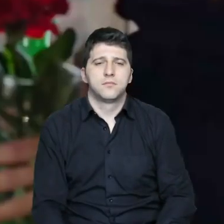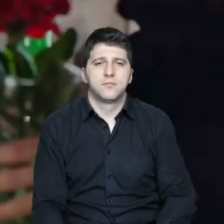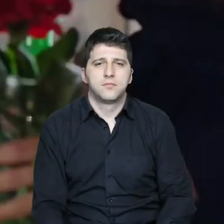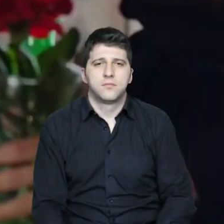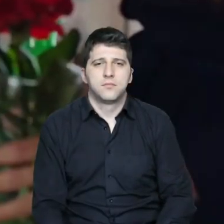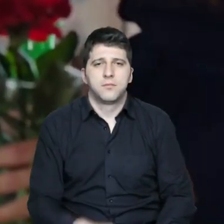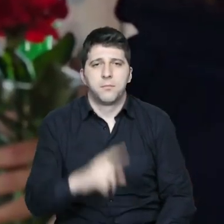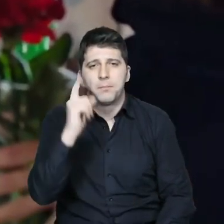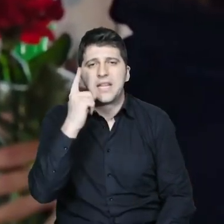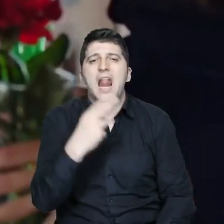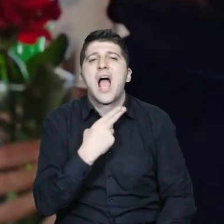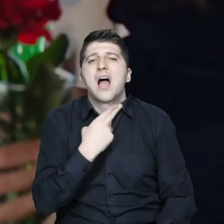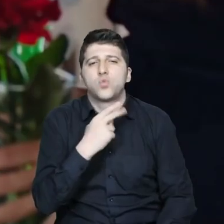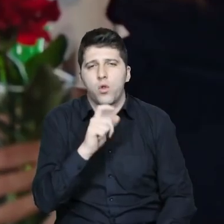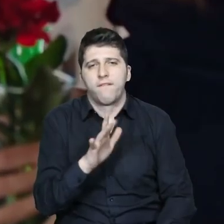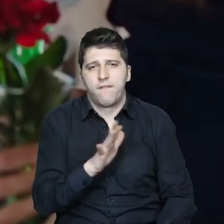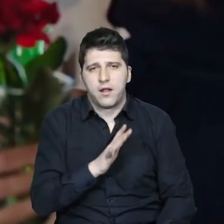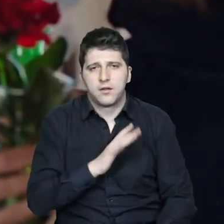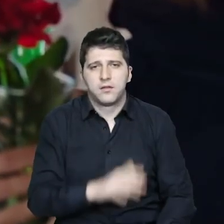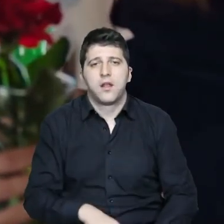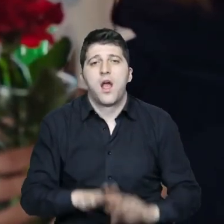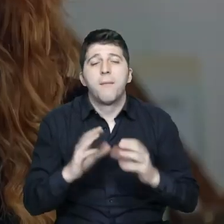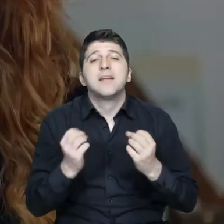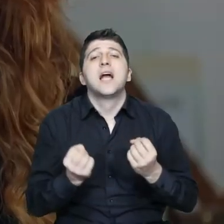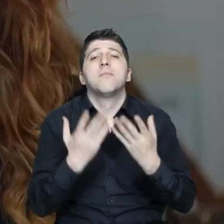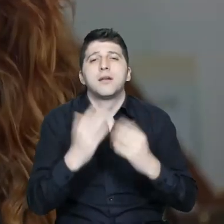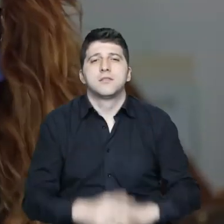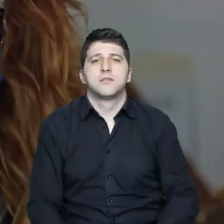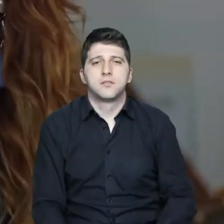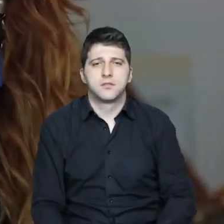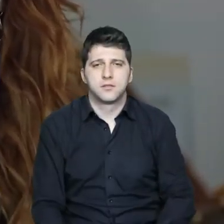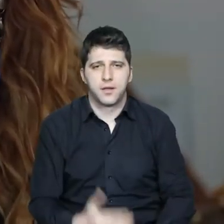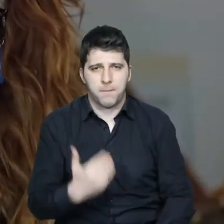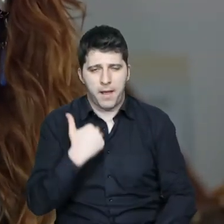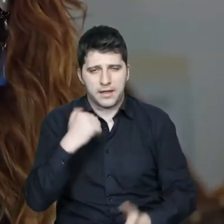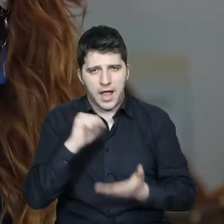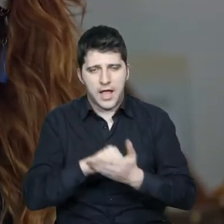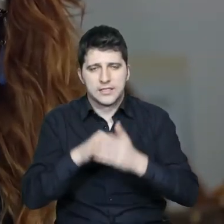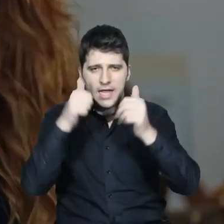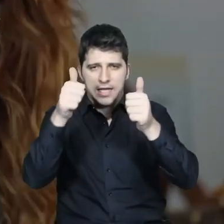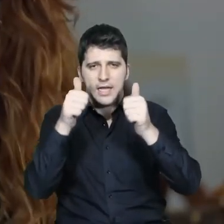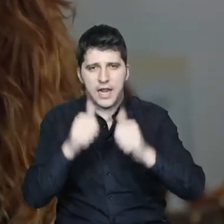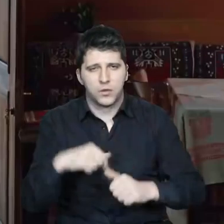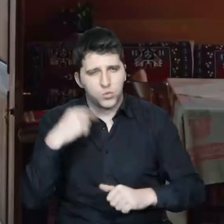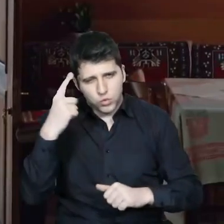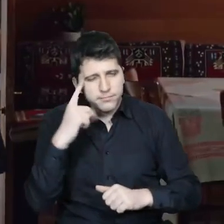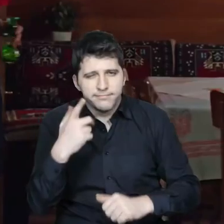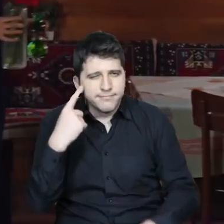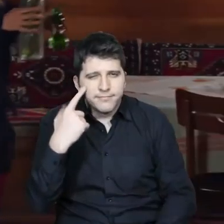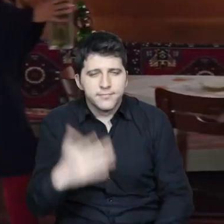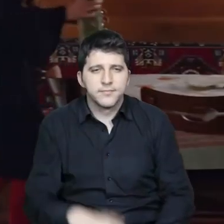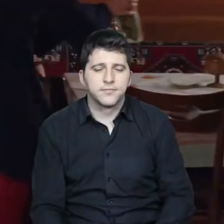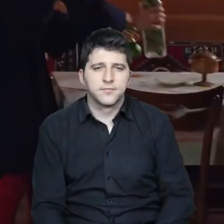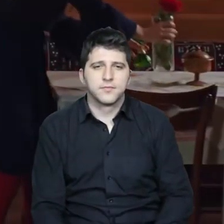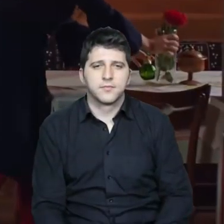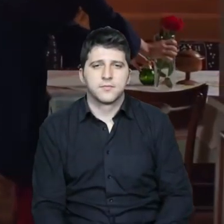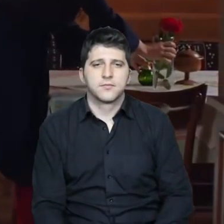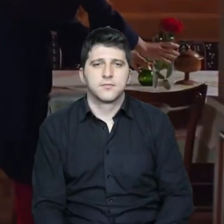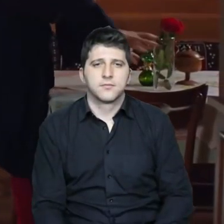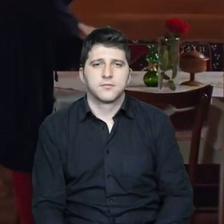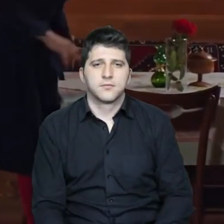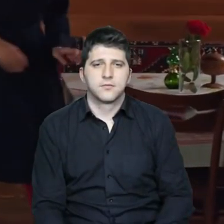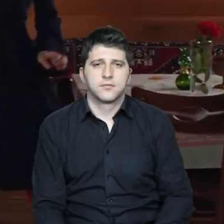Bir tane garsonumuz var. Ama yetmez. Ben gazeteye ilan verelim diye düşündüm. Ne dersiniz? Diğer masaya bir